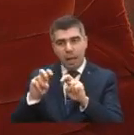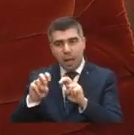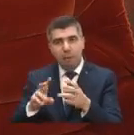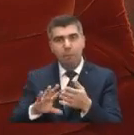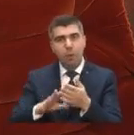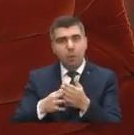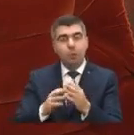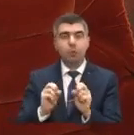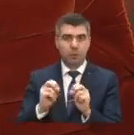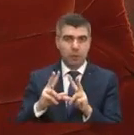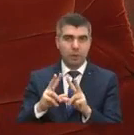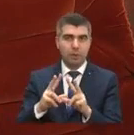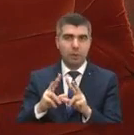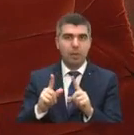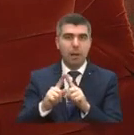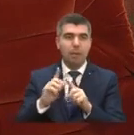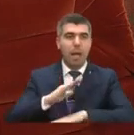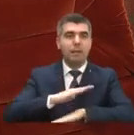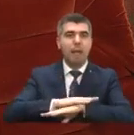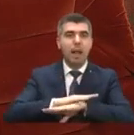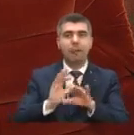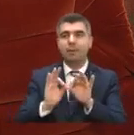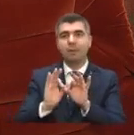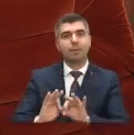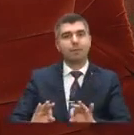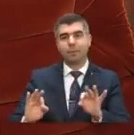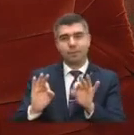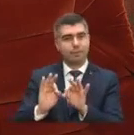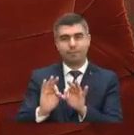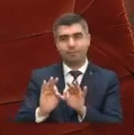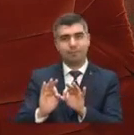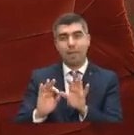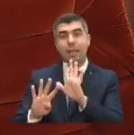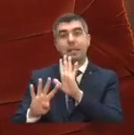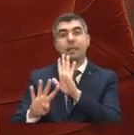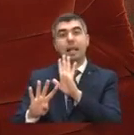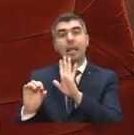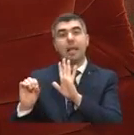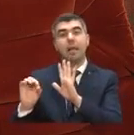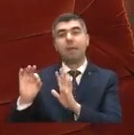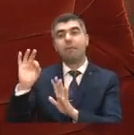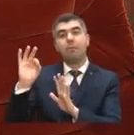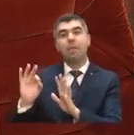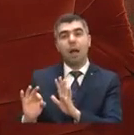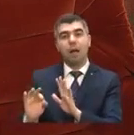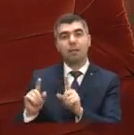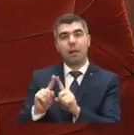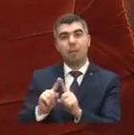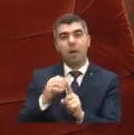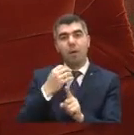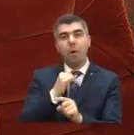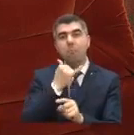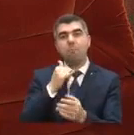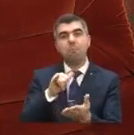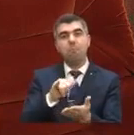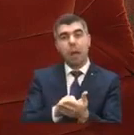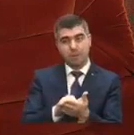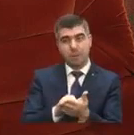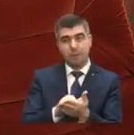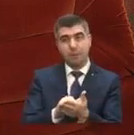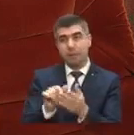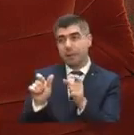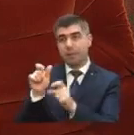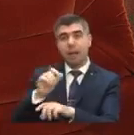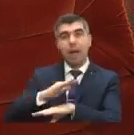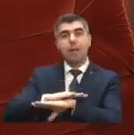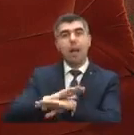السلوك، هو اللي عندنا فيه الأصل ديال الإشكال، لأنه حوالي 90% ديال عدد القتلى هما مبنيين على السلوك البشري، 10% الأخرى ولا أقل